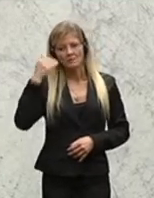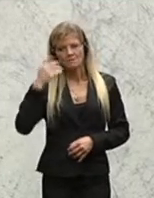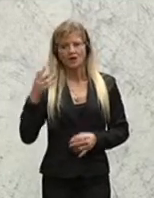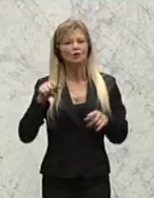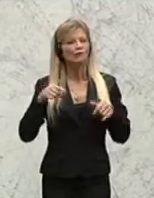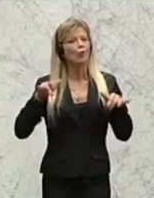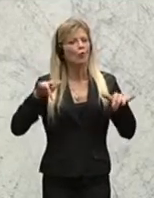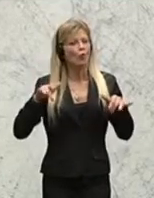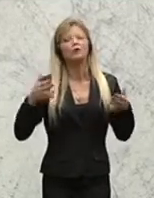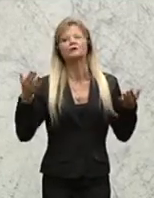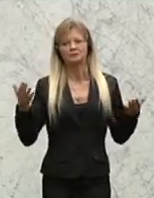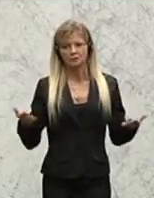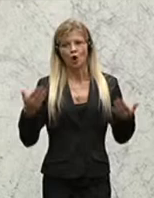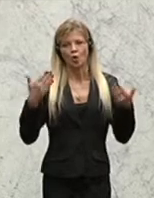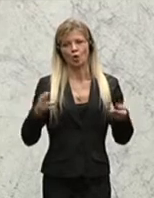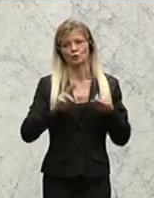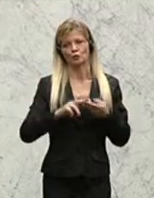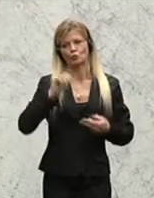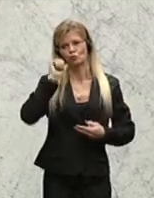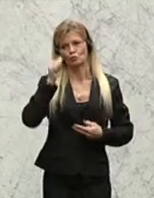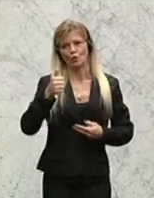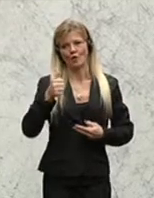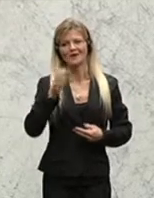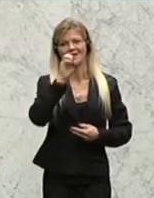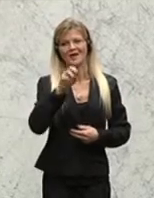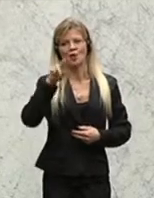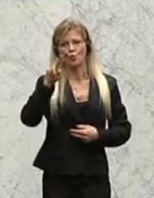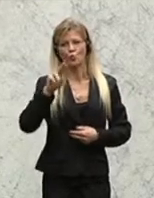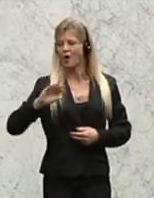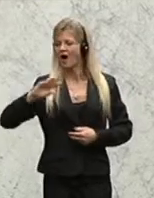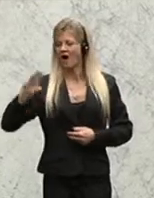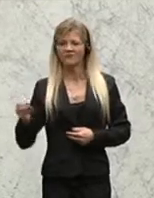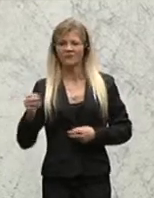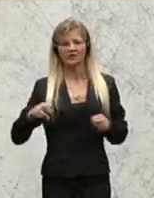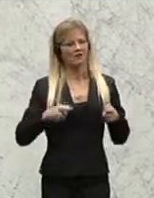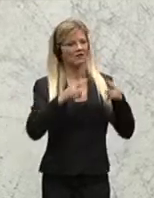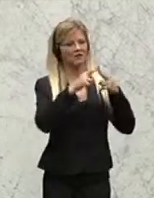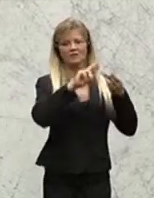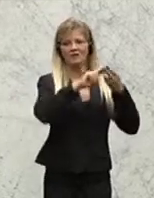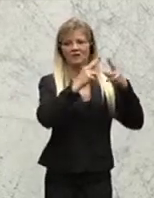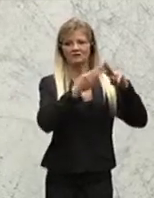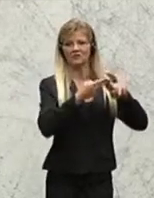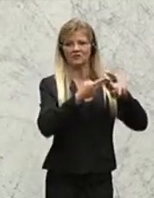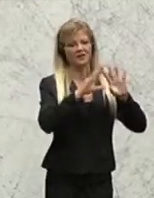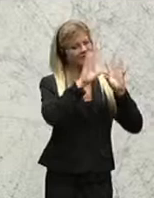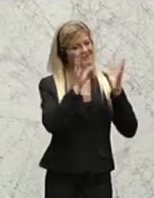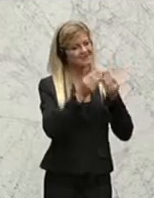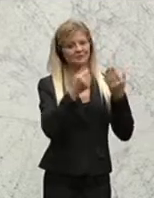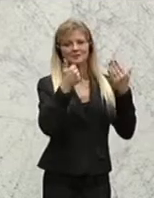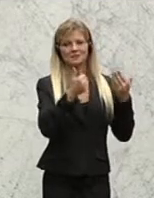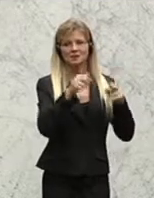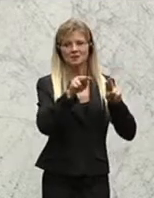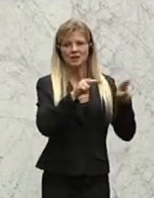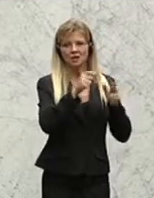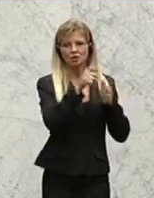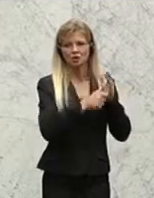EU-Afrika-Gipfeltreffen von rund 60 Staats- und Regierungschefs teil. Hier geht es im Wesentlichen auch um